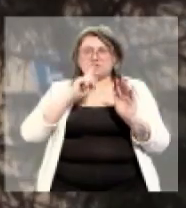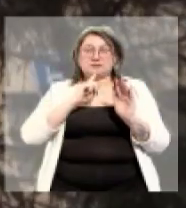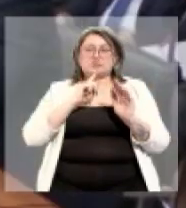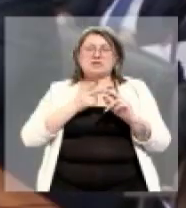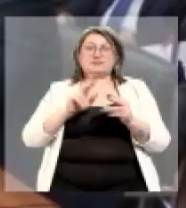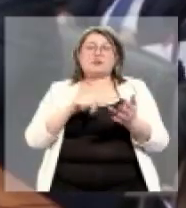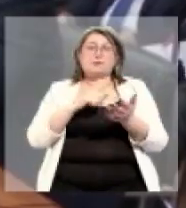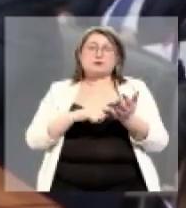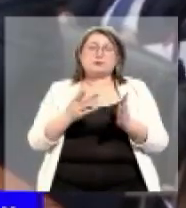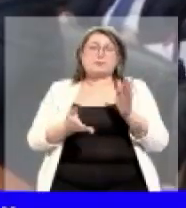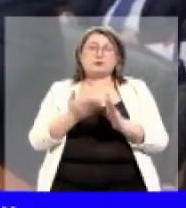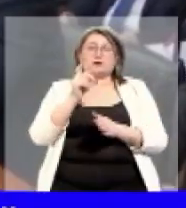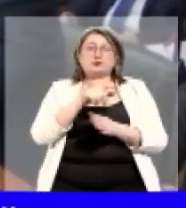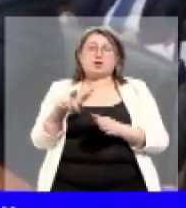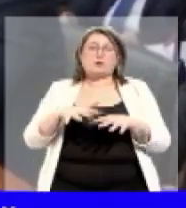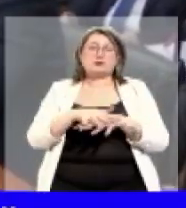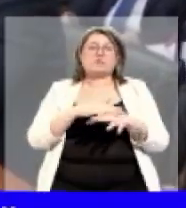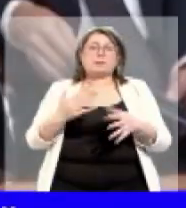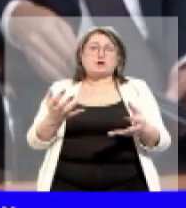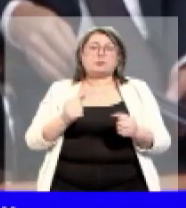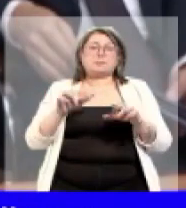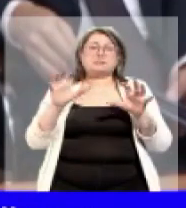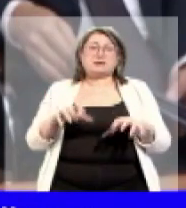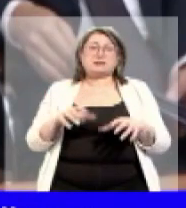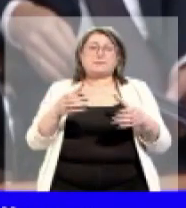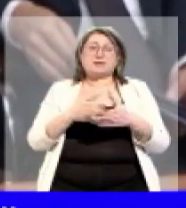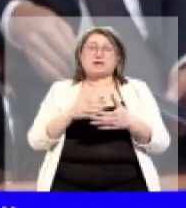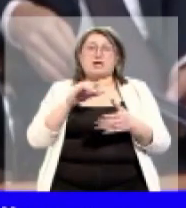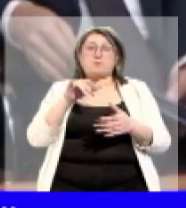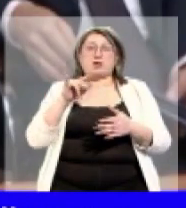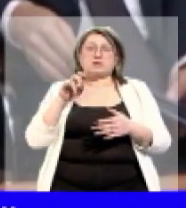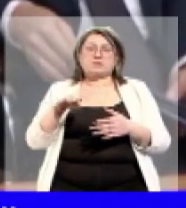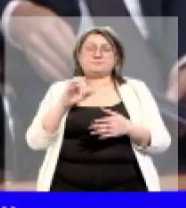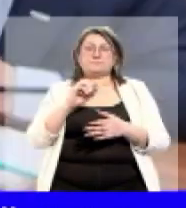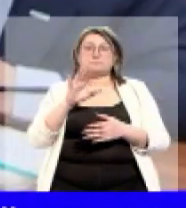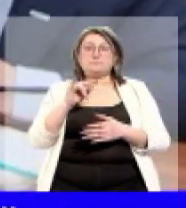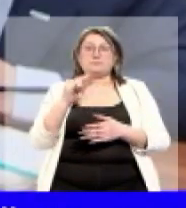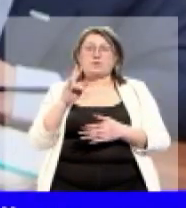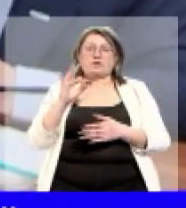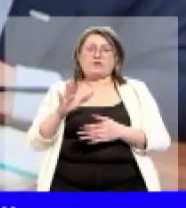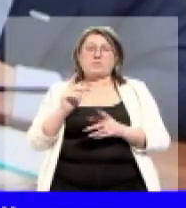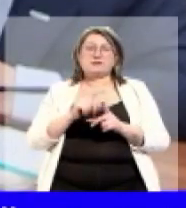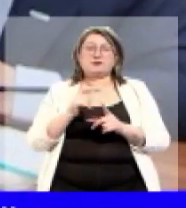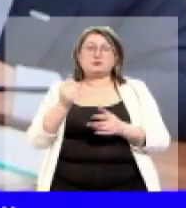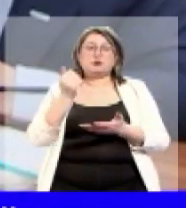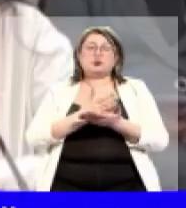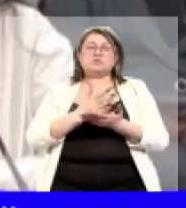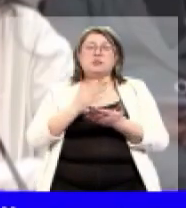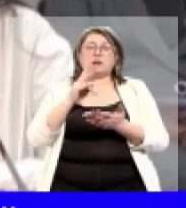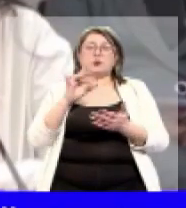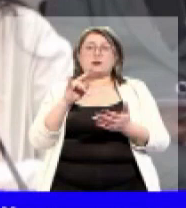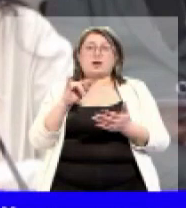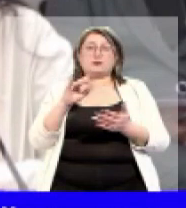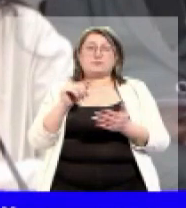төрағасы Ерлан Қошанның қоғамдық қабылдауында болған тұрғындар осы мәселені көтерді. Елордалық Маркен Нұрланованың